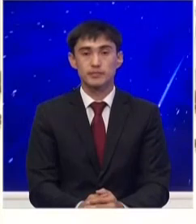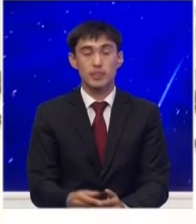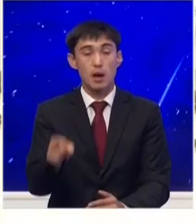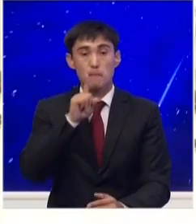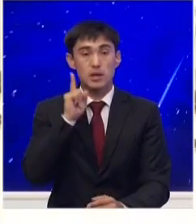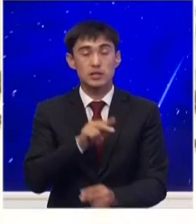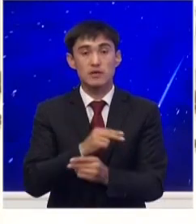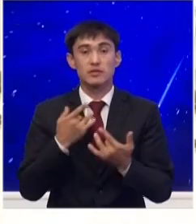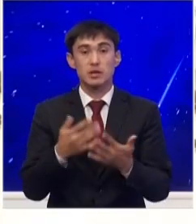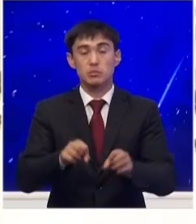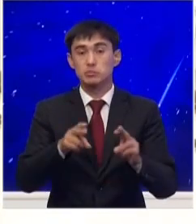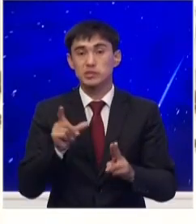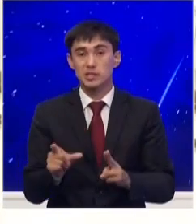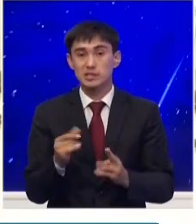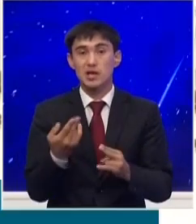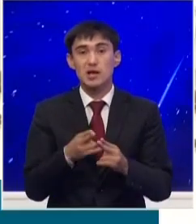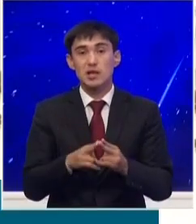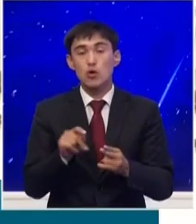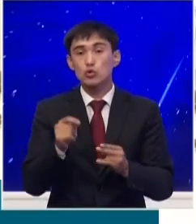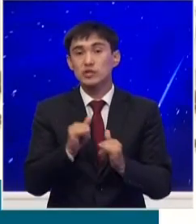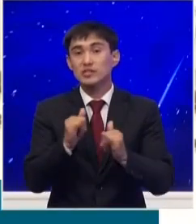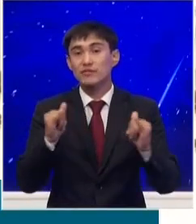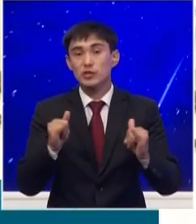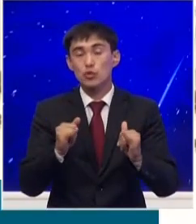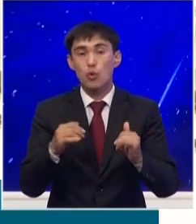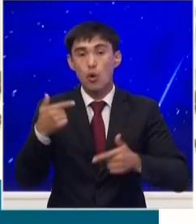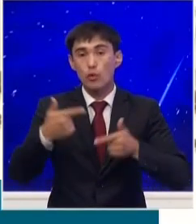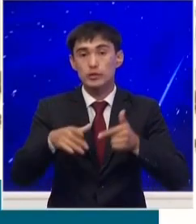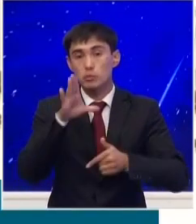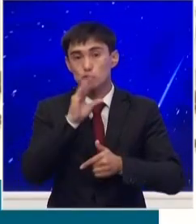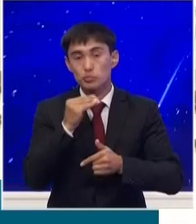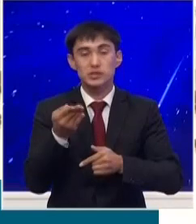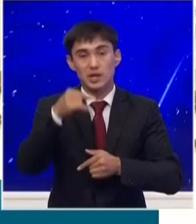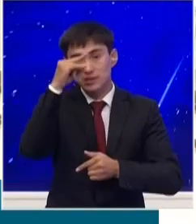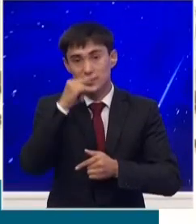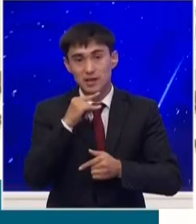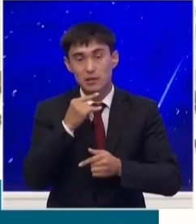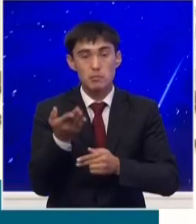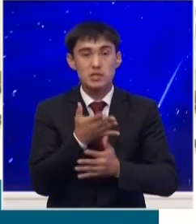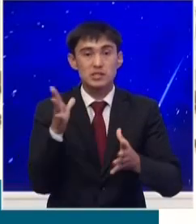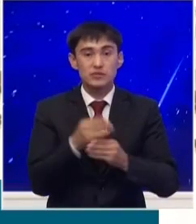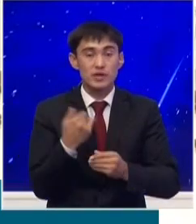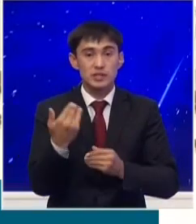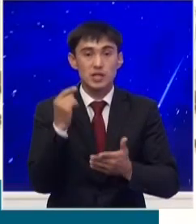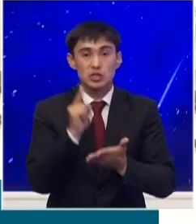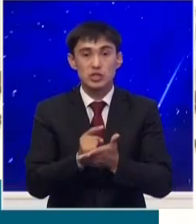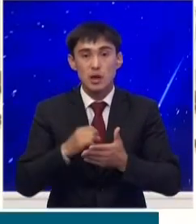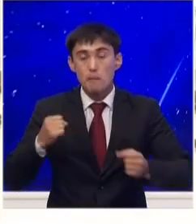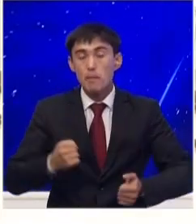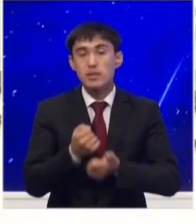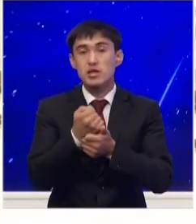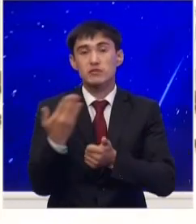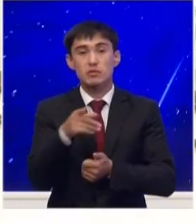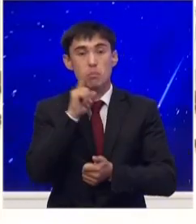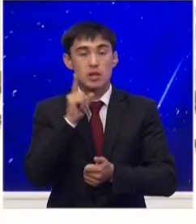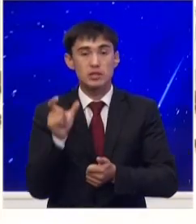Молодые и востребованные специалисты – это ключ к развитию и конкурентоспособности Казахстана. Мы со своей стороны должны всячески